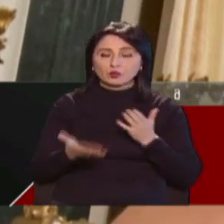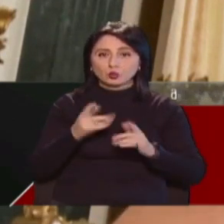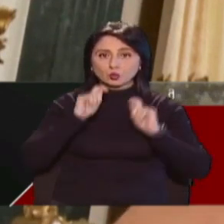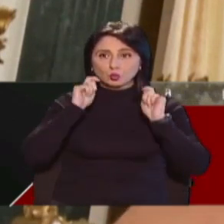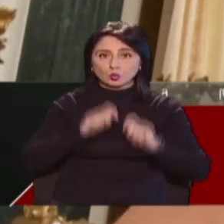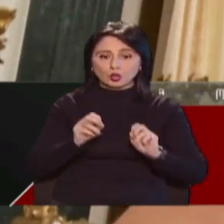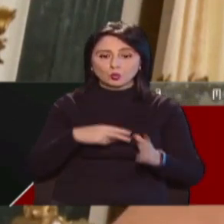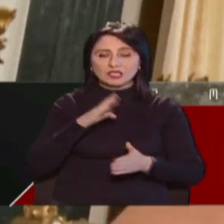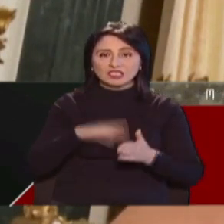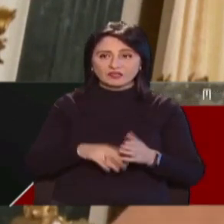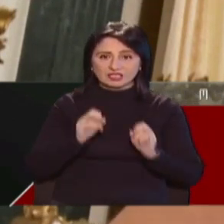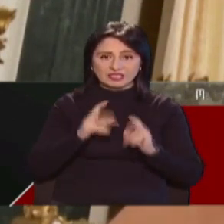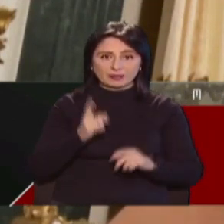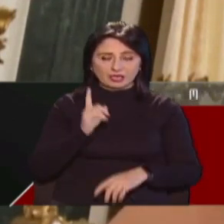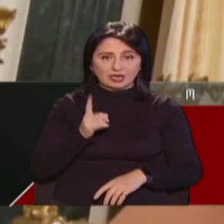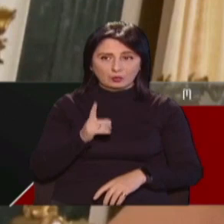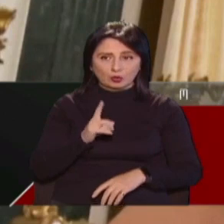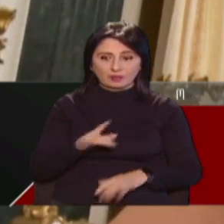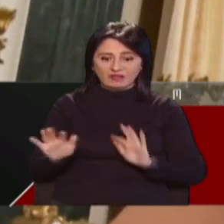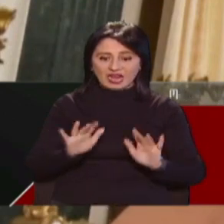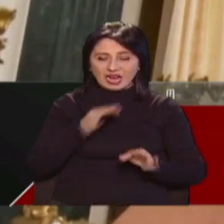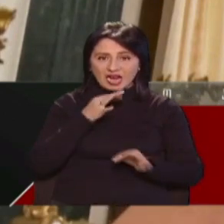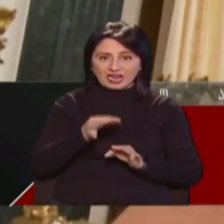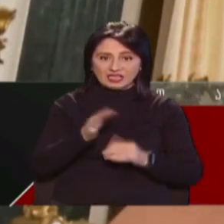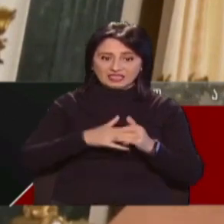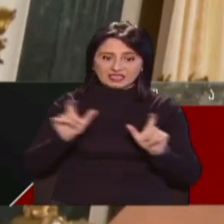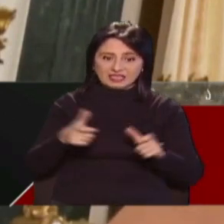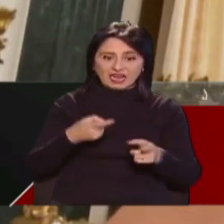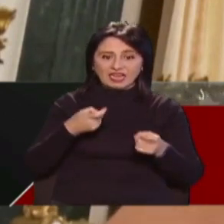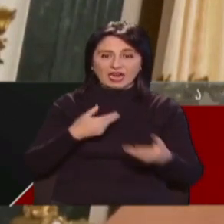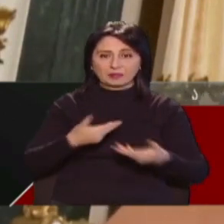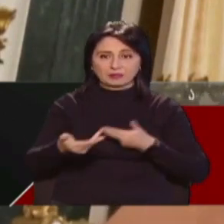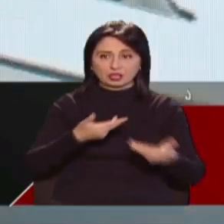უკრაინის უსაფრთხოებას საფრთხე დაემუქრება, რეაგირება სანქციების, იარაღის მიწოდებით.